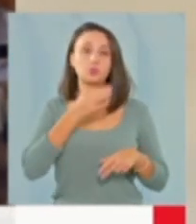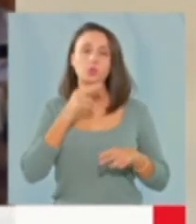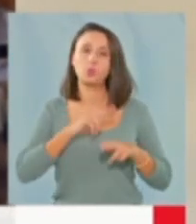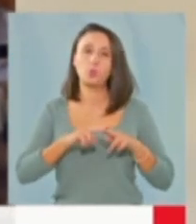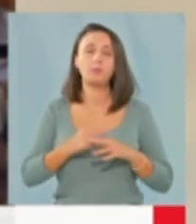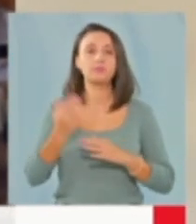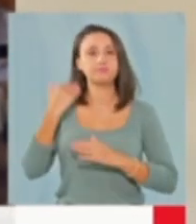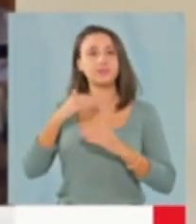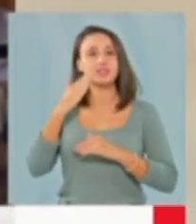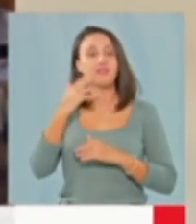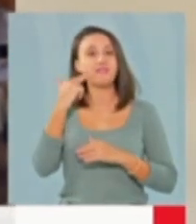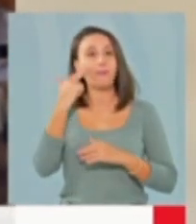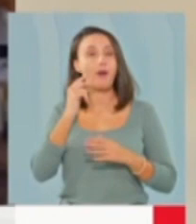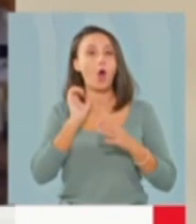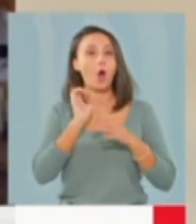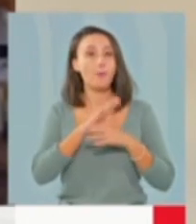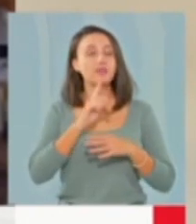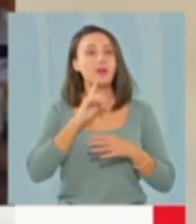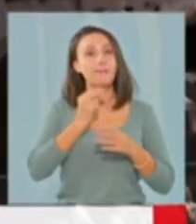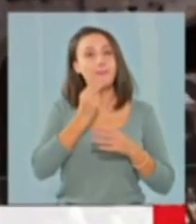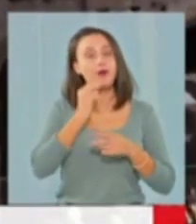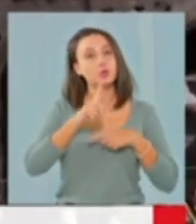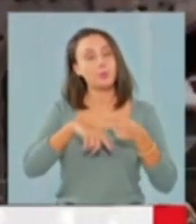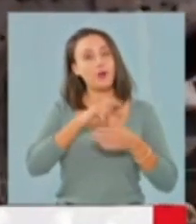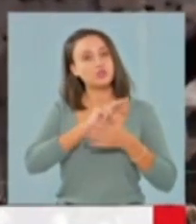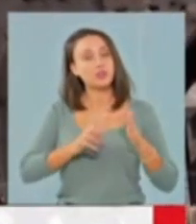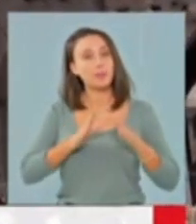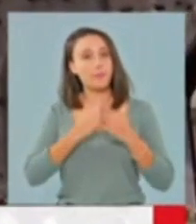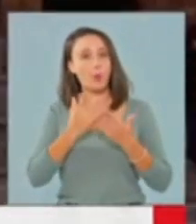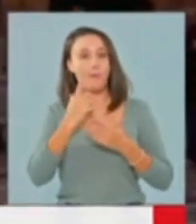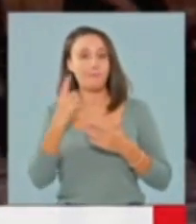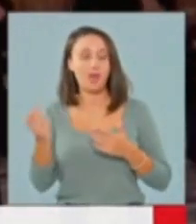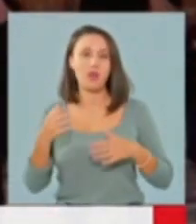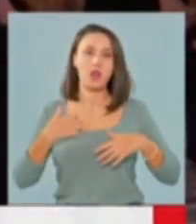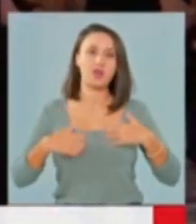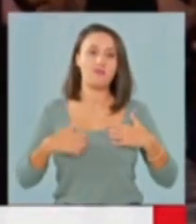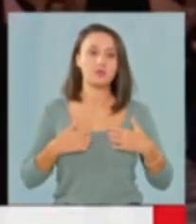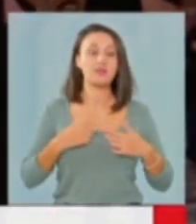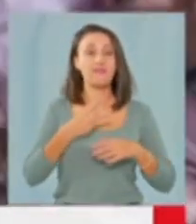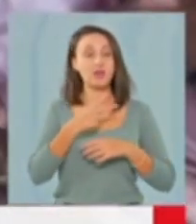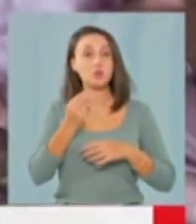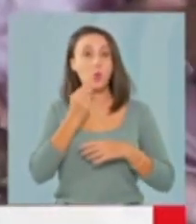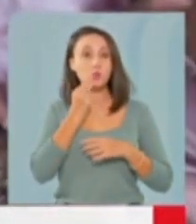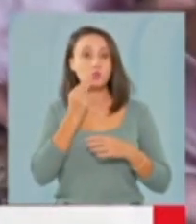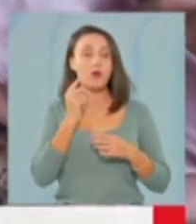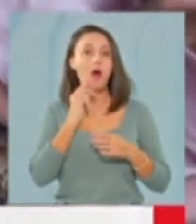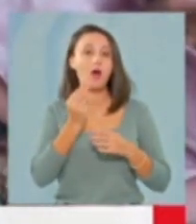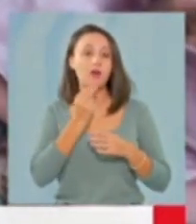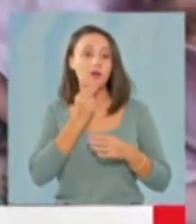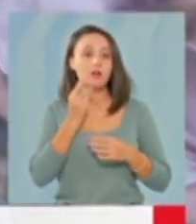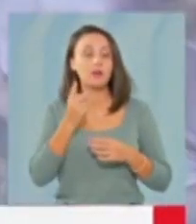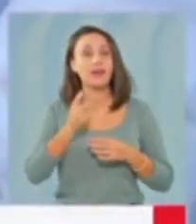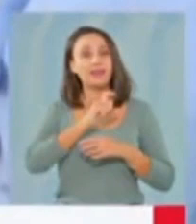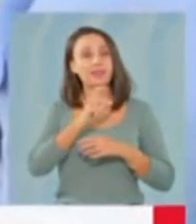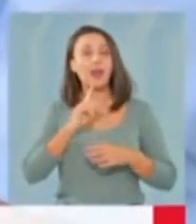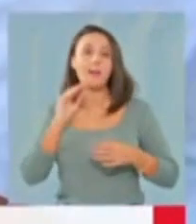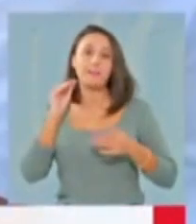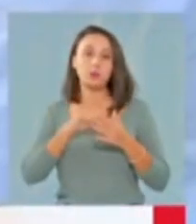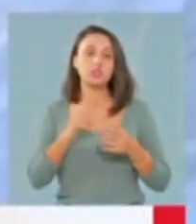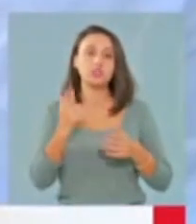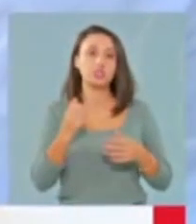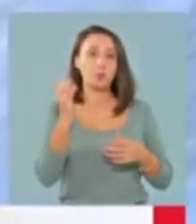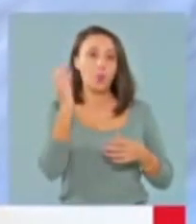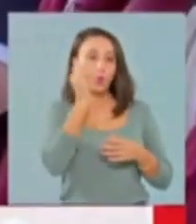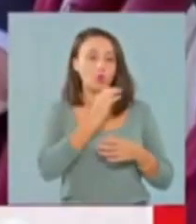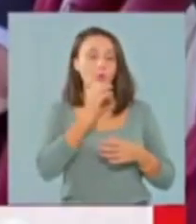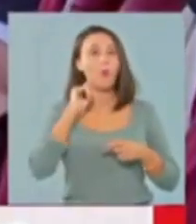urmă cu câteva zile o femeie a comandat mâncare după care a citit meniul și a plecat nervoasă fără să consume ce a comandat Italia introdus din 15